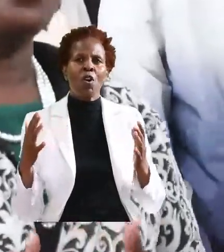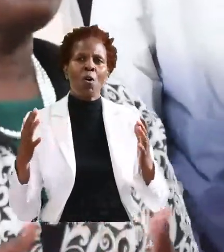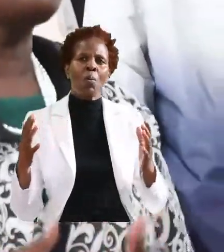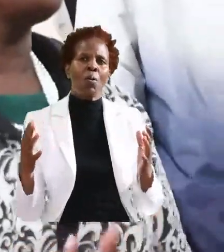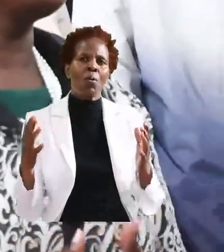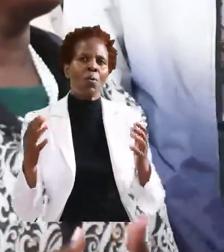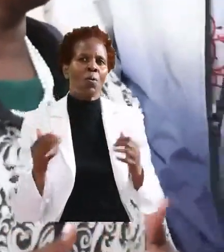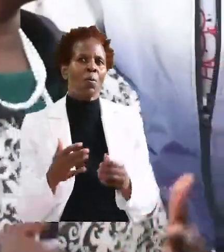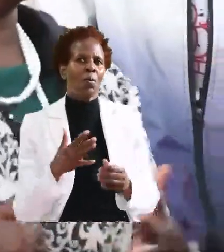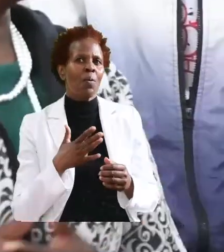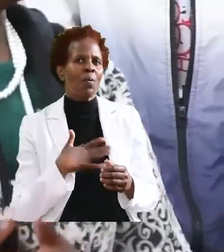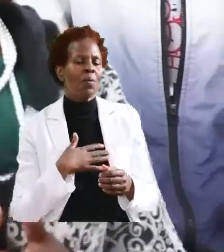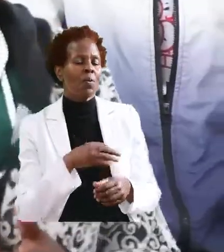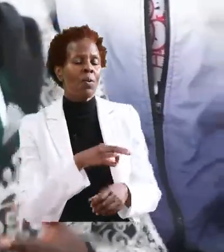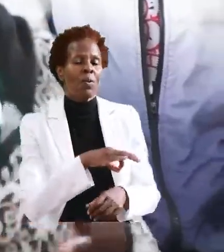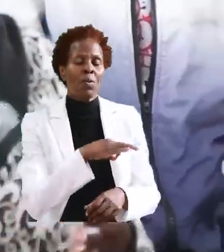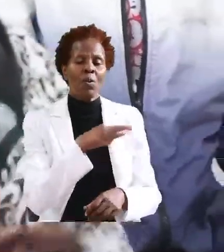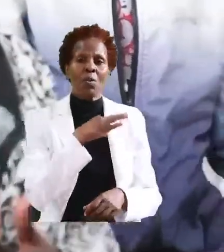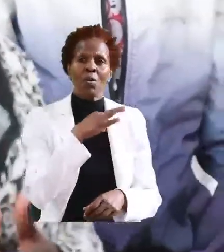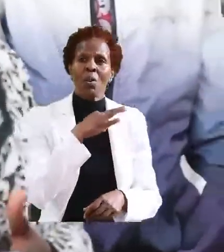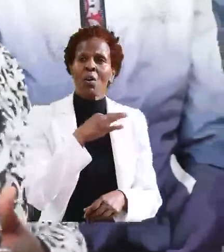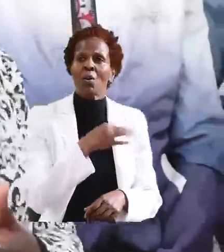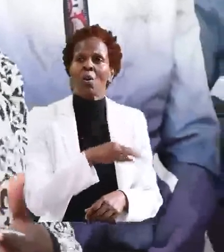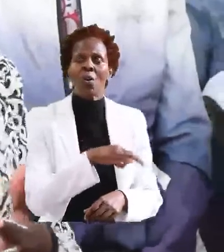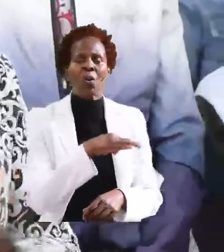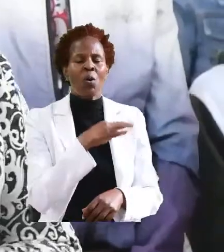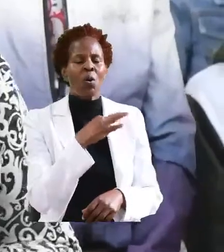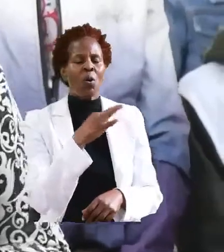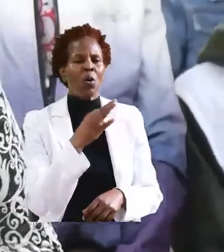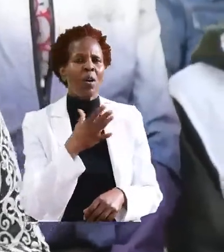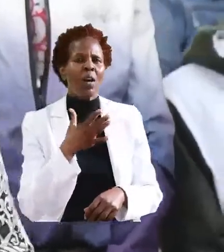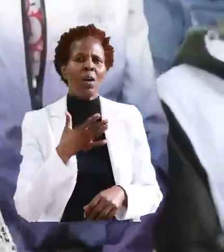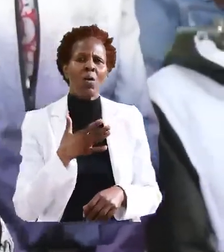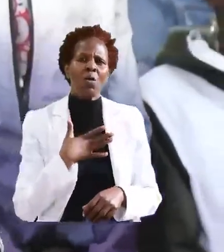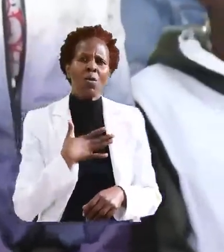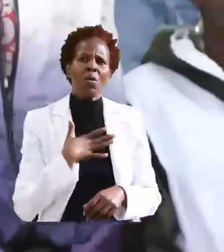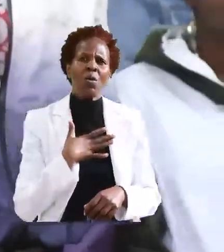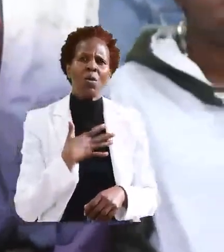ulivyo mkuu roho